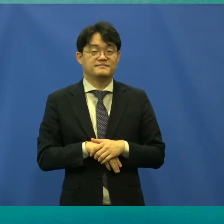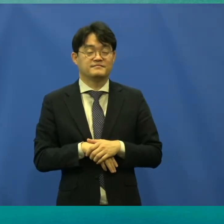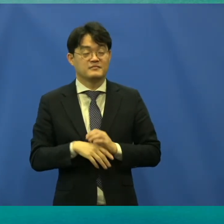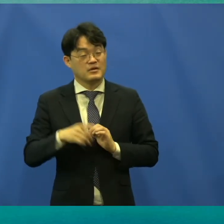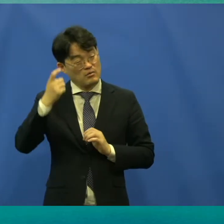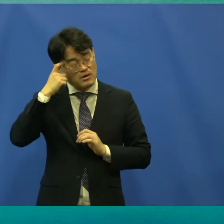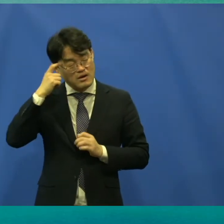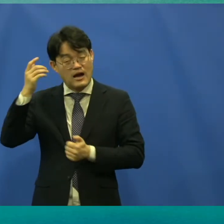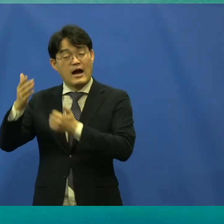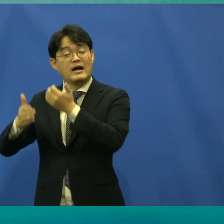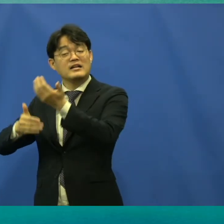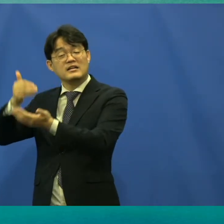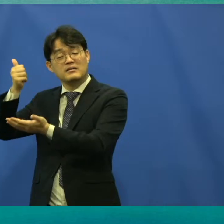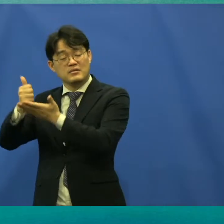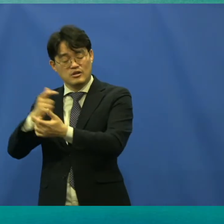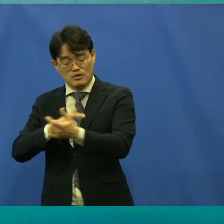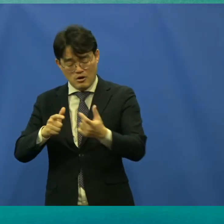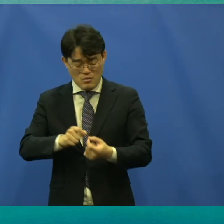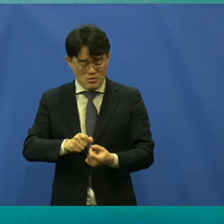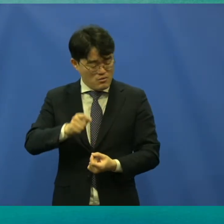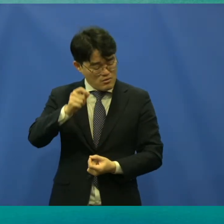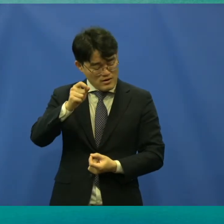하나님이 더 길게 못하십니다.